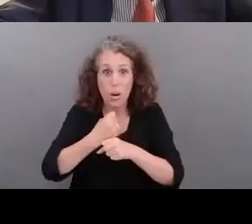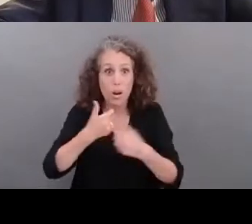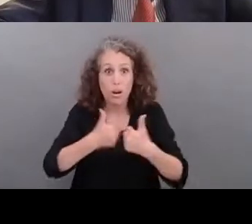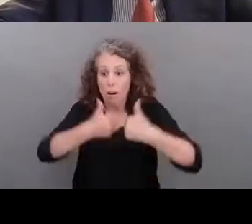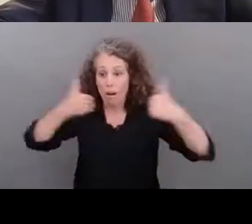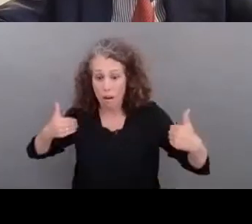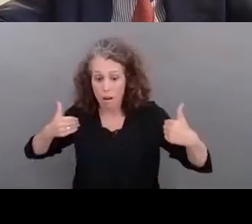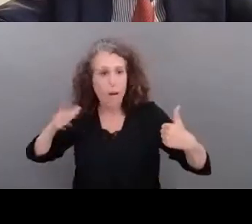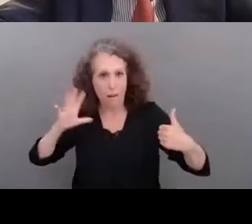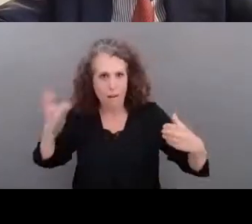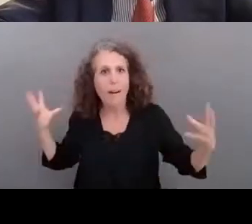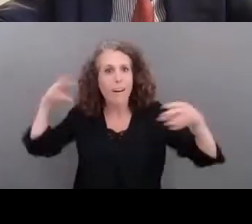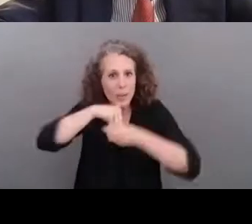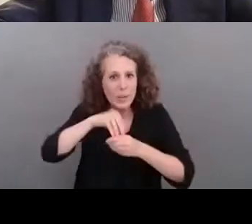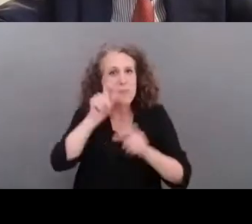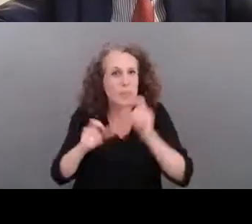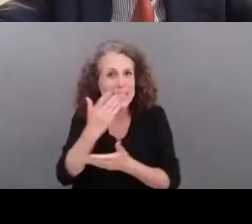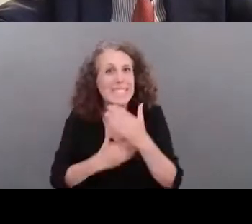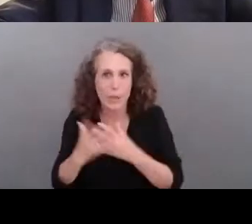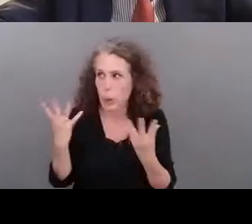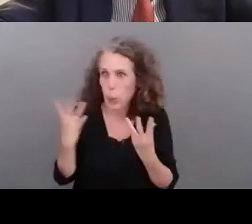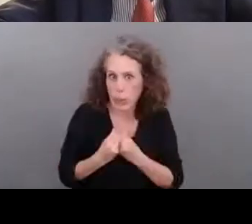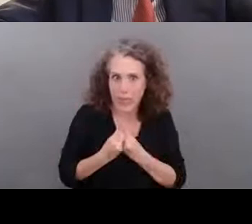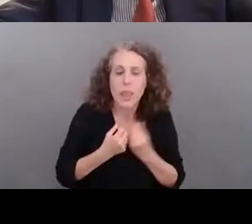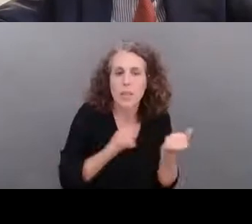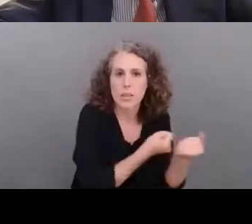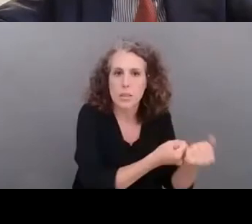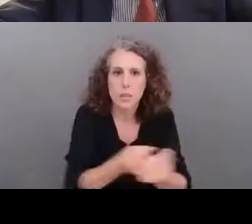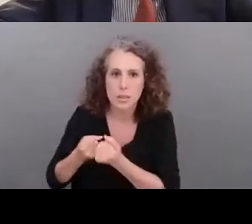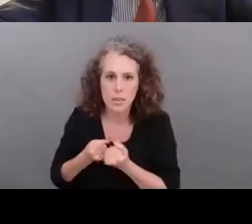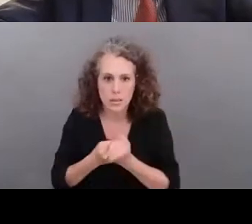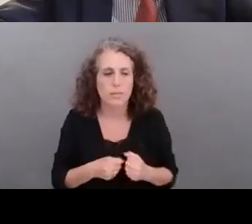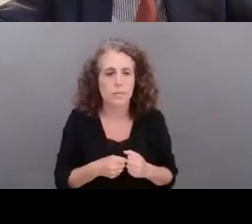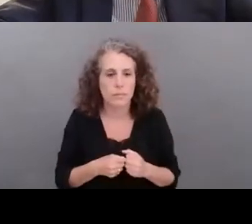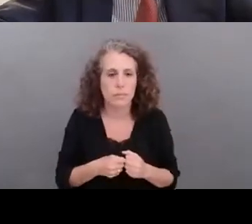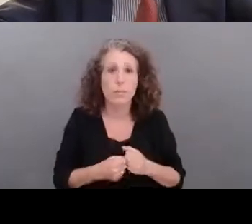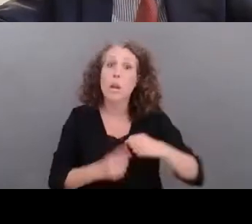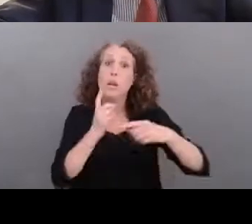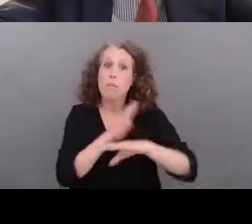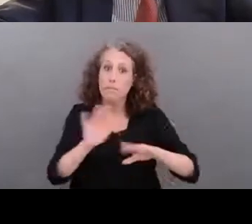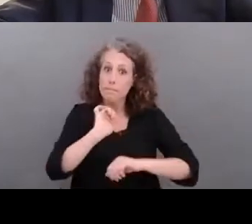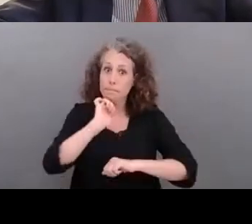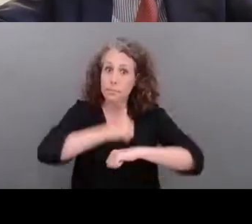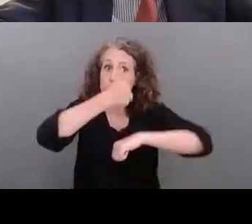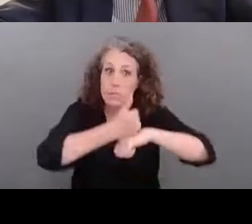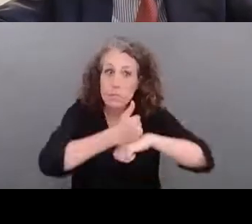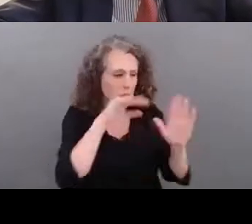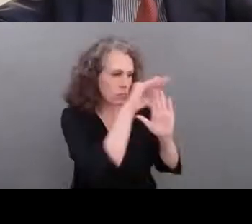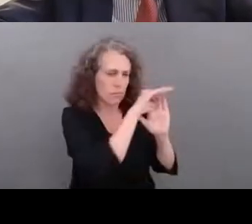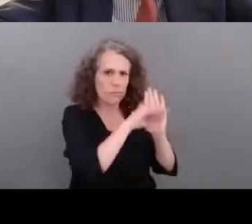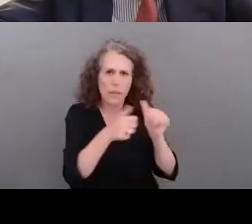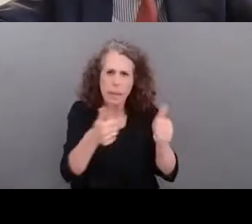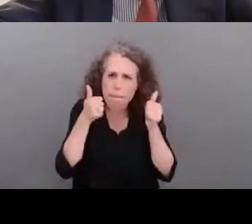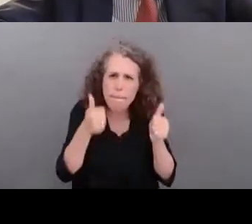les personnes en situation de handicap. Il y avait aussi d'autres directions en termes de